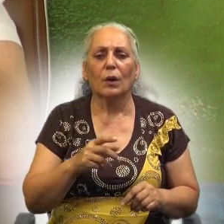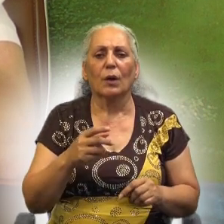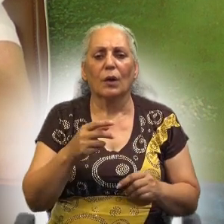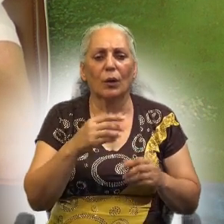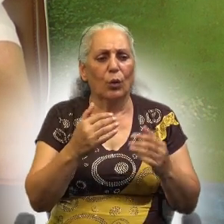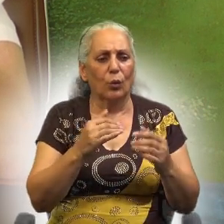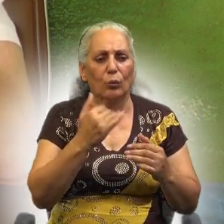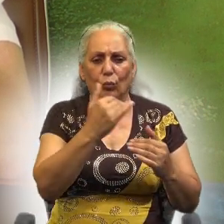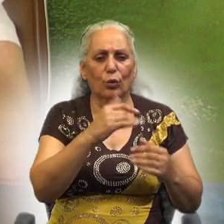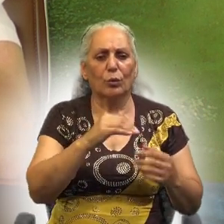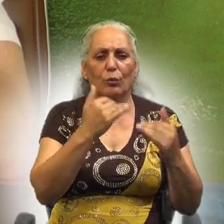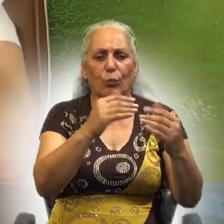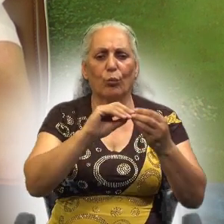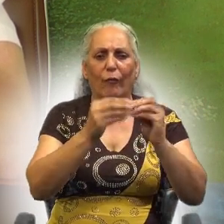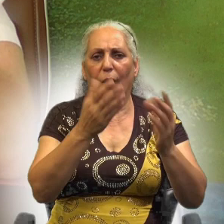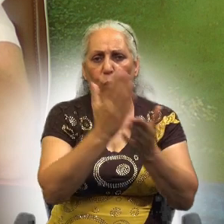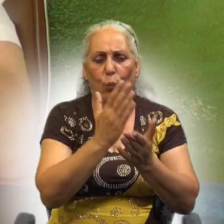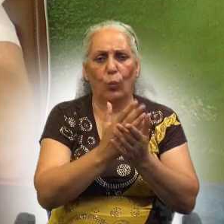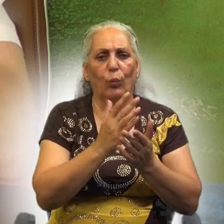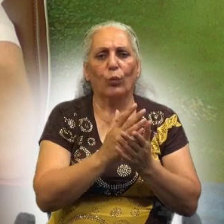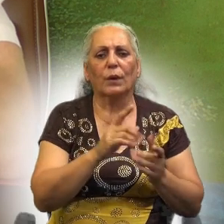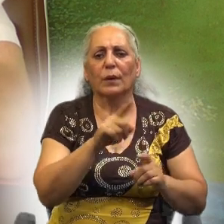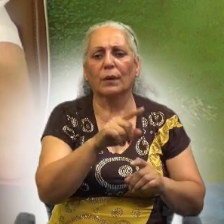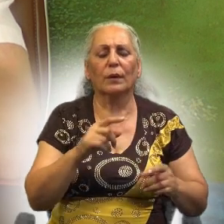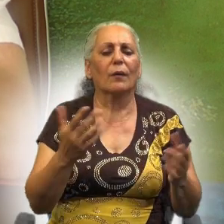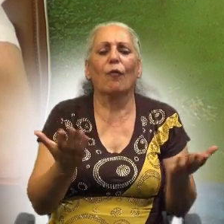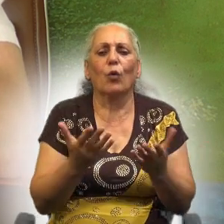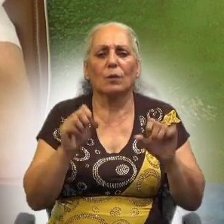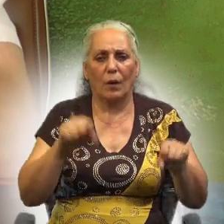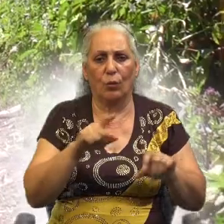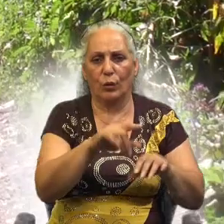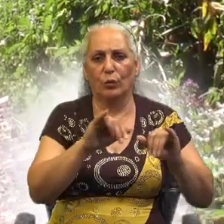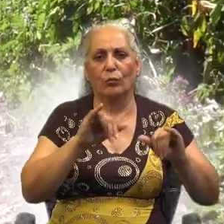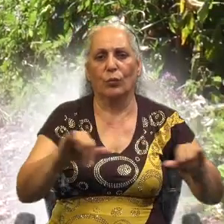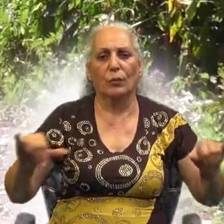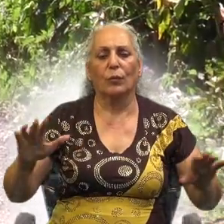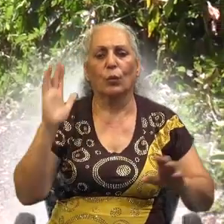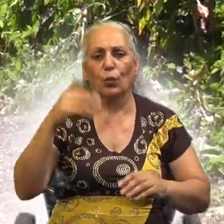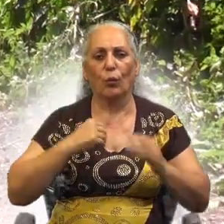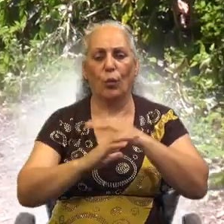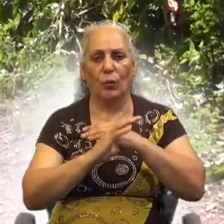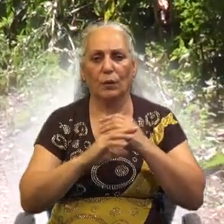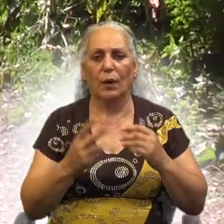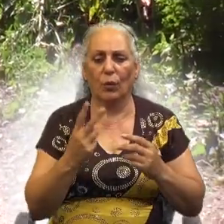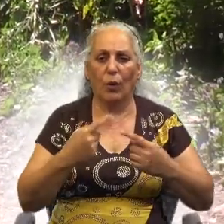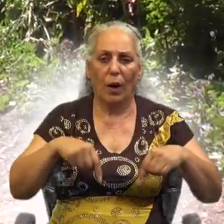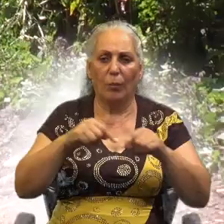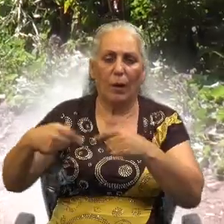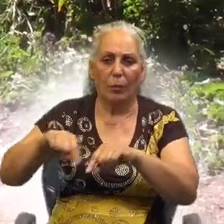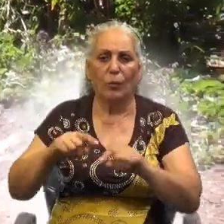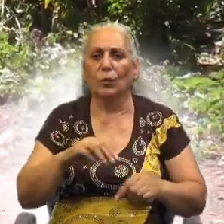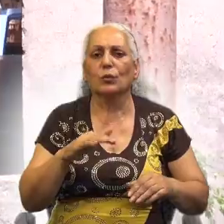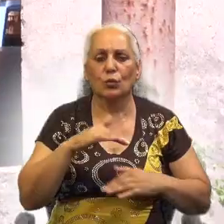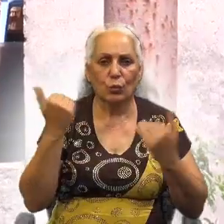համայնքի հոգսերը չկարողանում հոգա, ինչ անշանակեմ, որ պետք է խոշորանան և մեզ օգնեն։ երկու համայնքների բնակիչները ևս չեն ցանկանում,